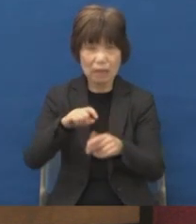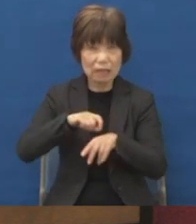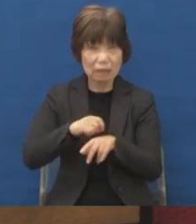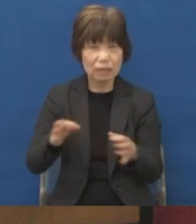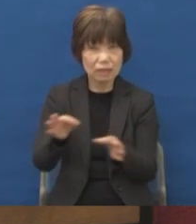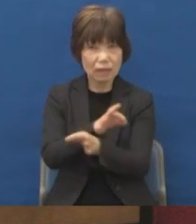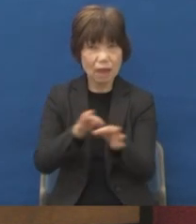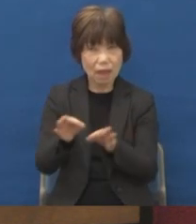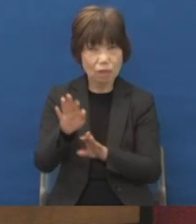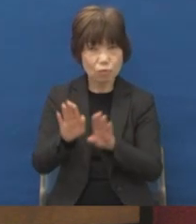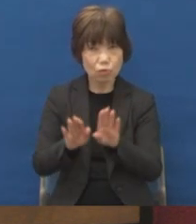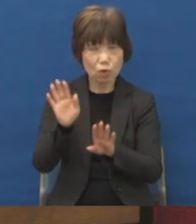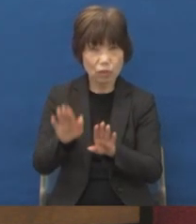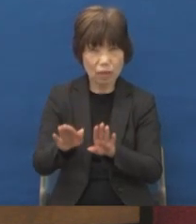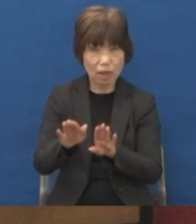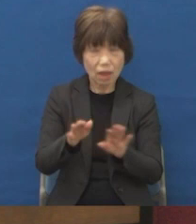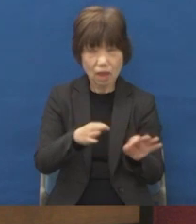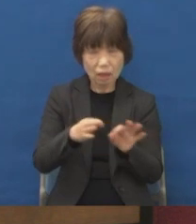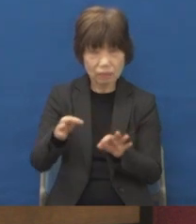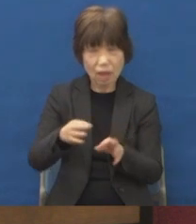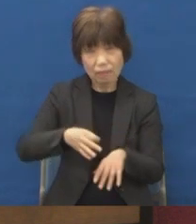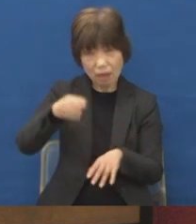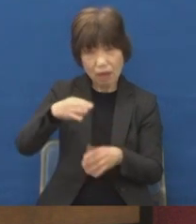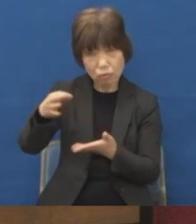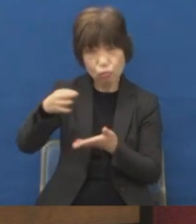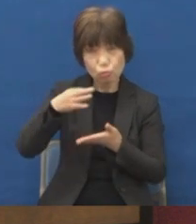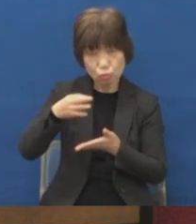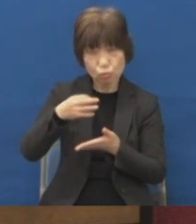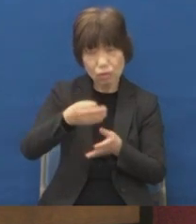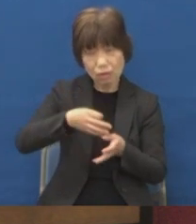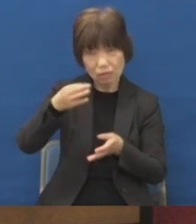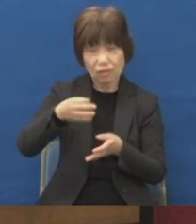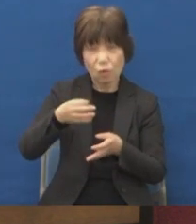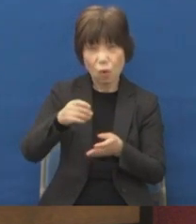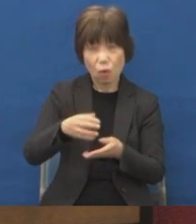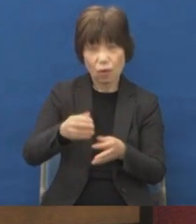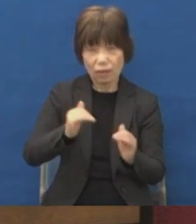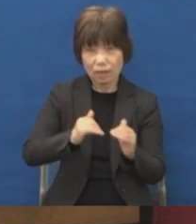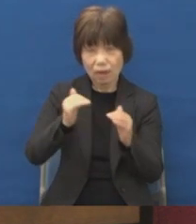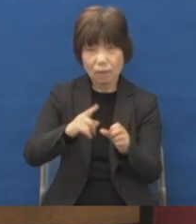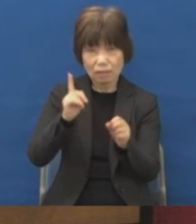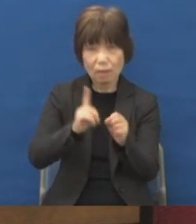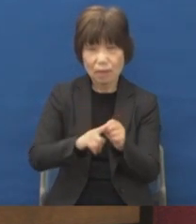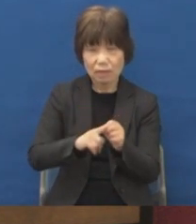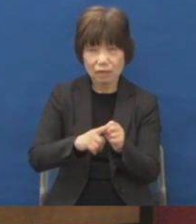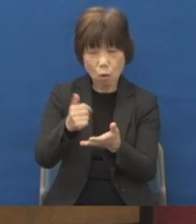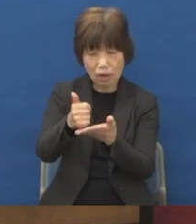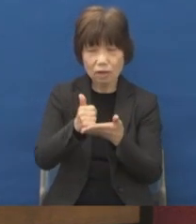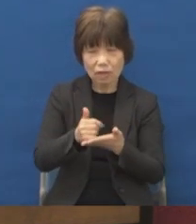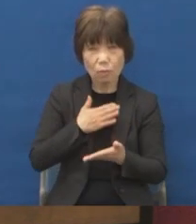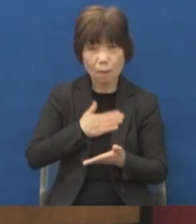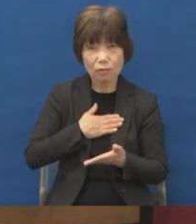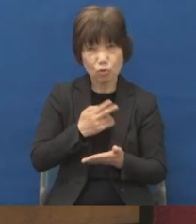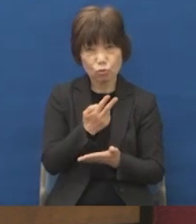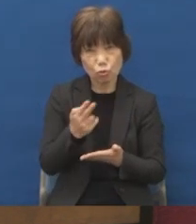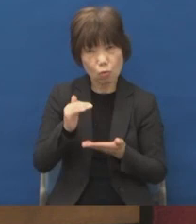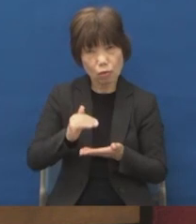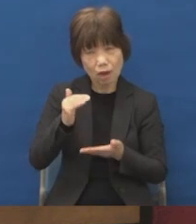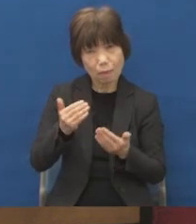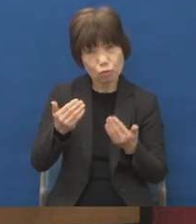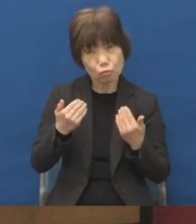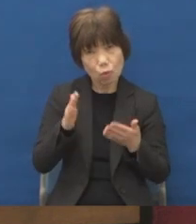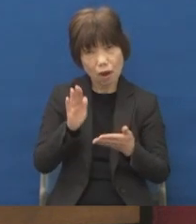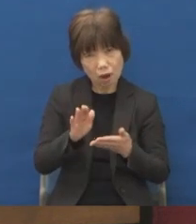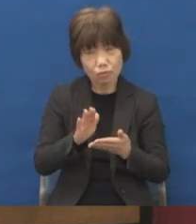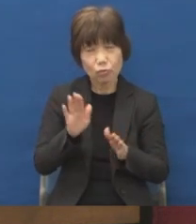況下で増収増益を目指すためにはお客様の満足度を高める必要があります。本予算におい